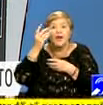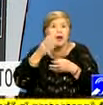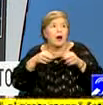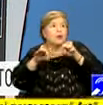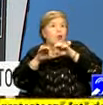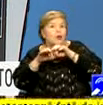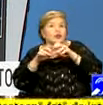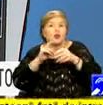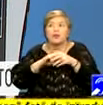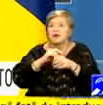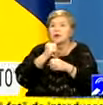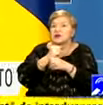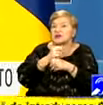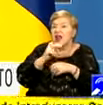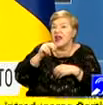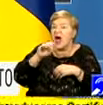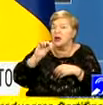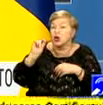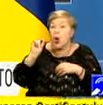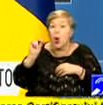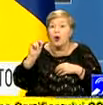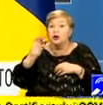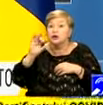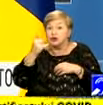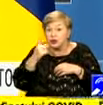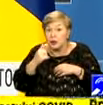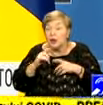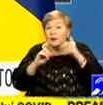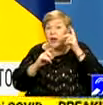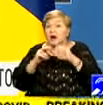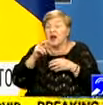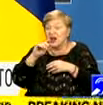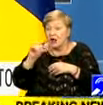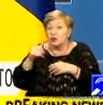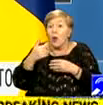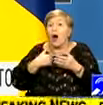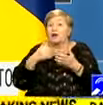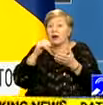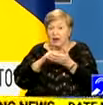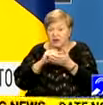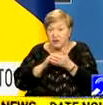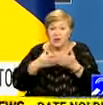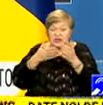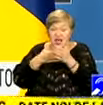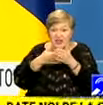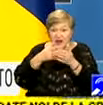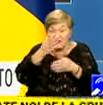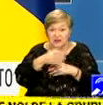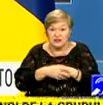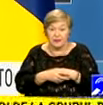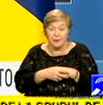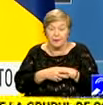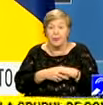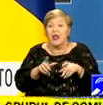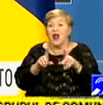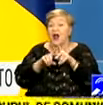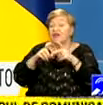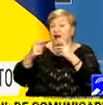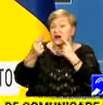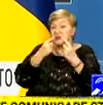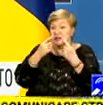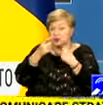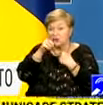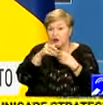NATO și, desigur, misiunile în care alianța va fi angajată. Totodată, în discuțiile avute,